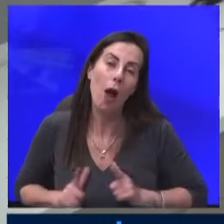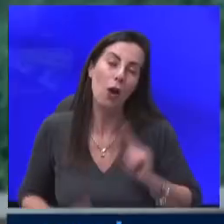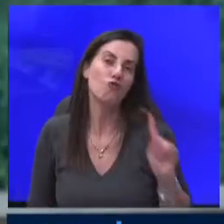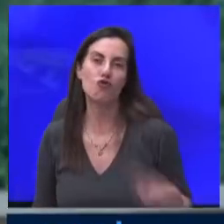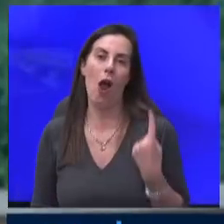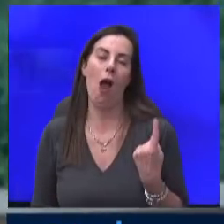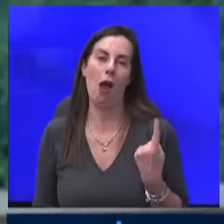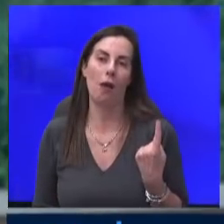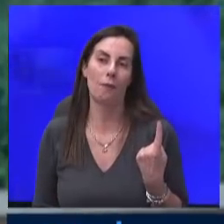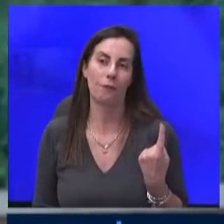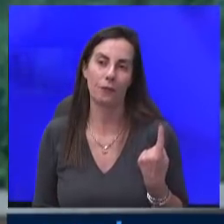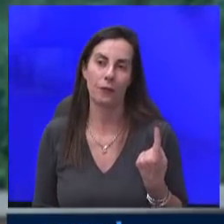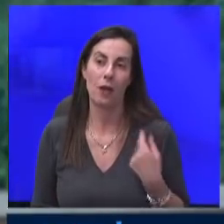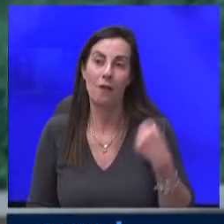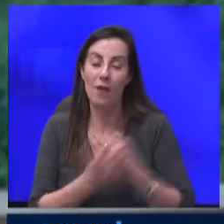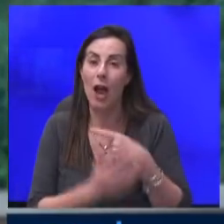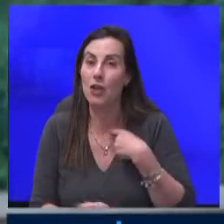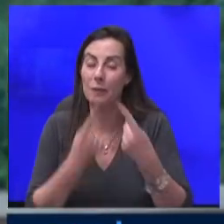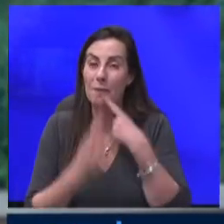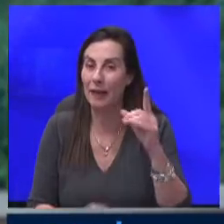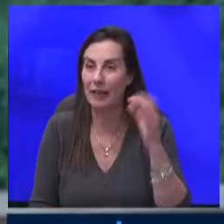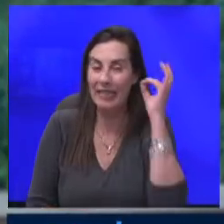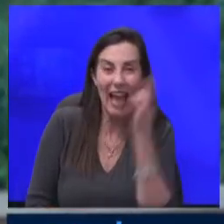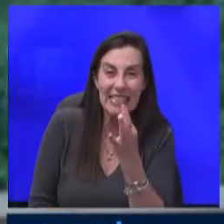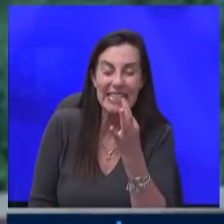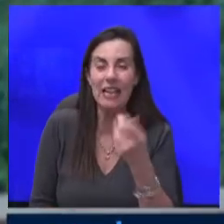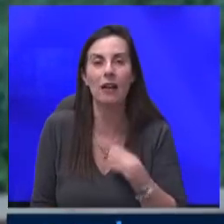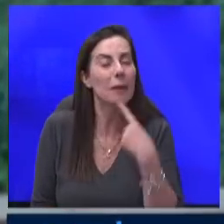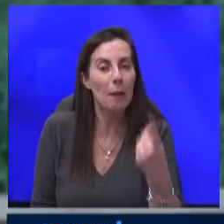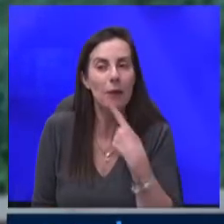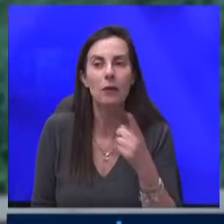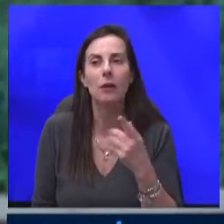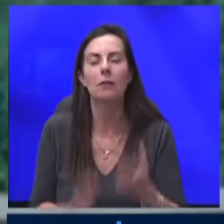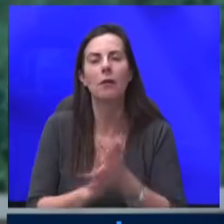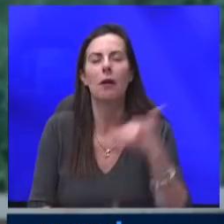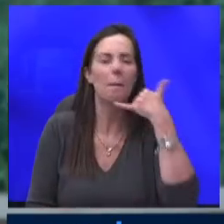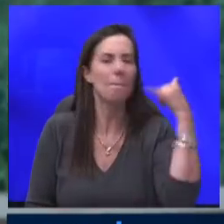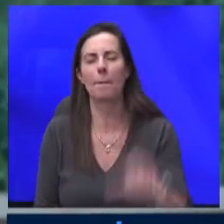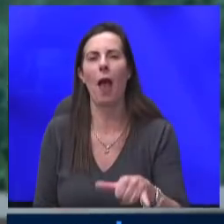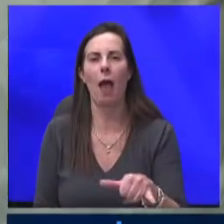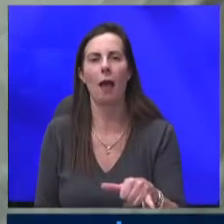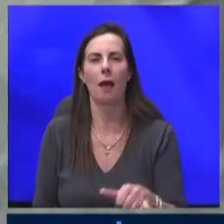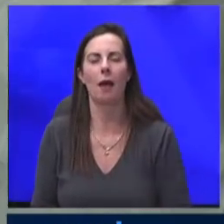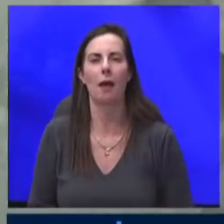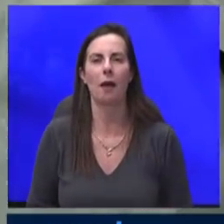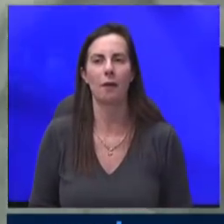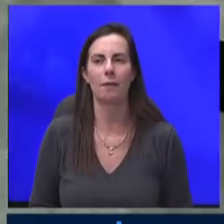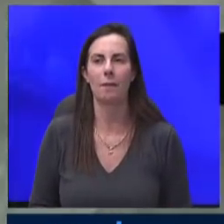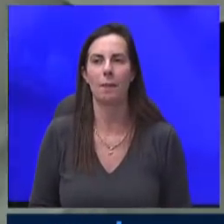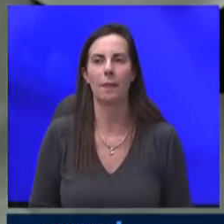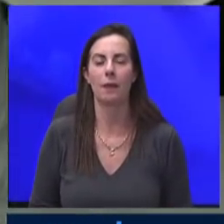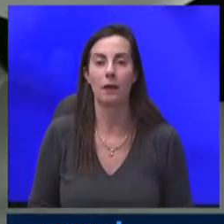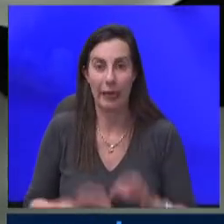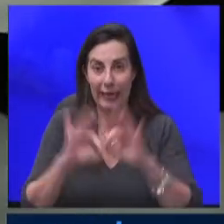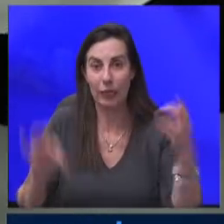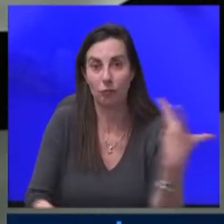שעה שלמה. ועד שאני מגיעה לאיזשהו נציג אנושי, אופ, השיחה מתנתקת באורח פלא. השבוע החלו